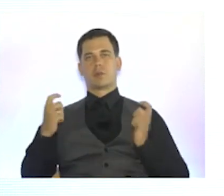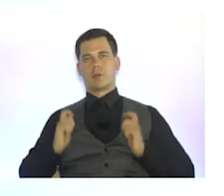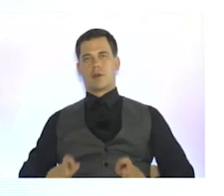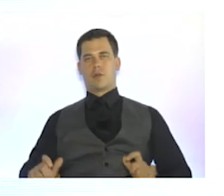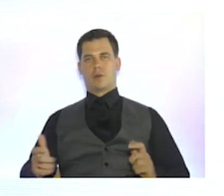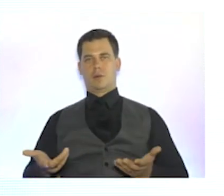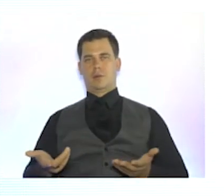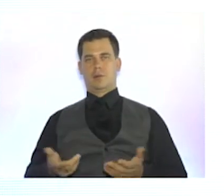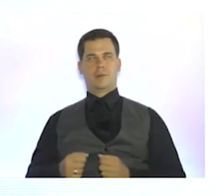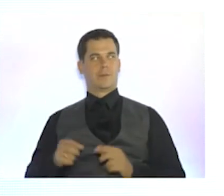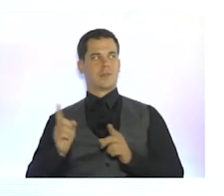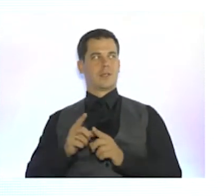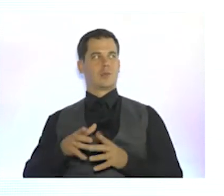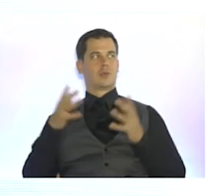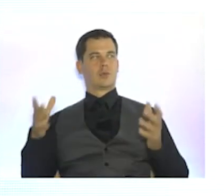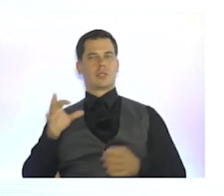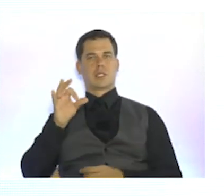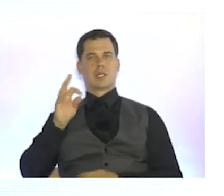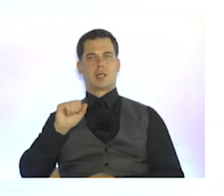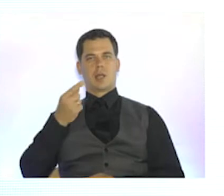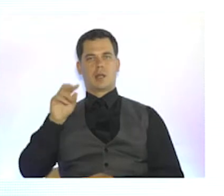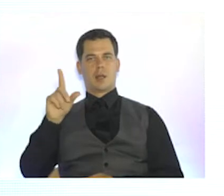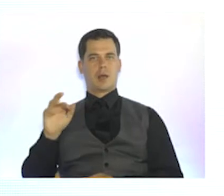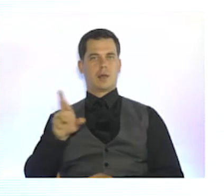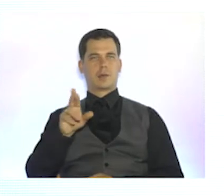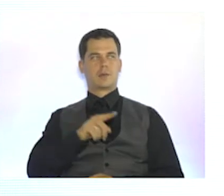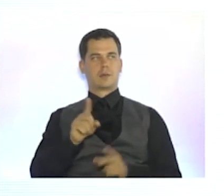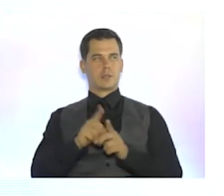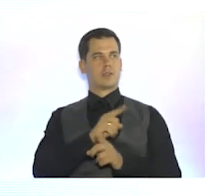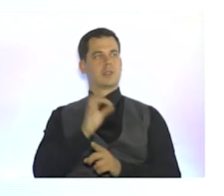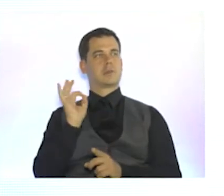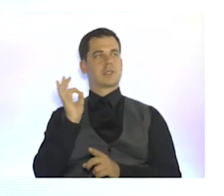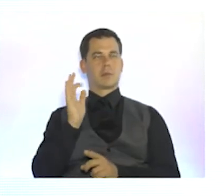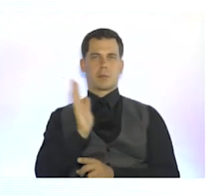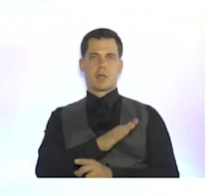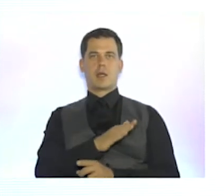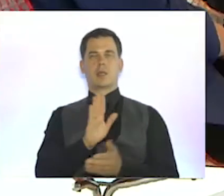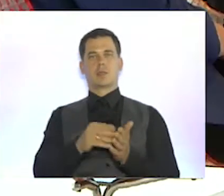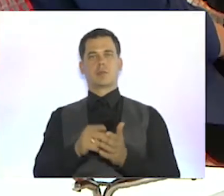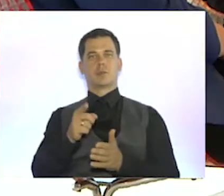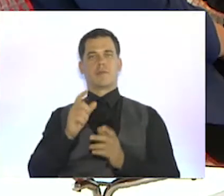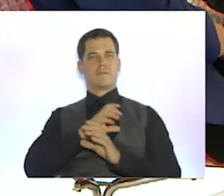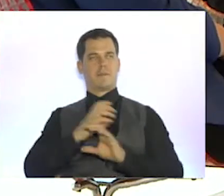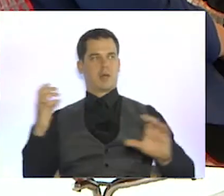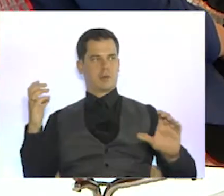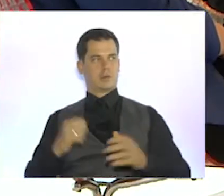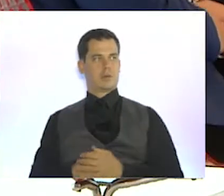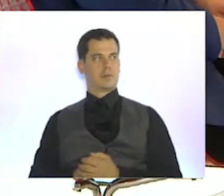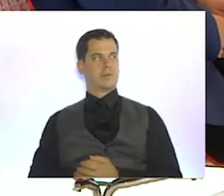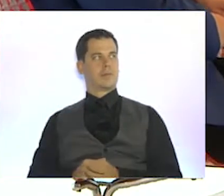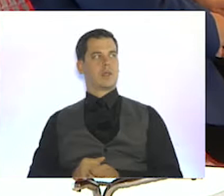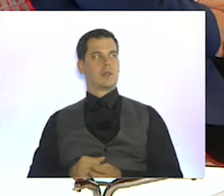jest również duża firma Stadler, która specjalizuje się w produkcji wagonów. Krótka runda